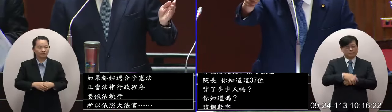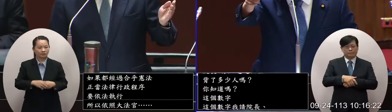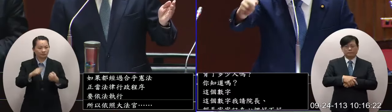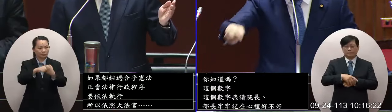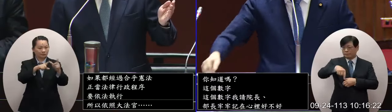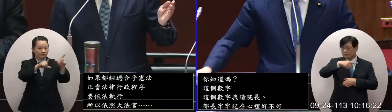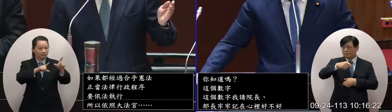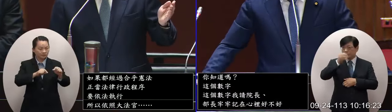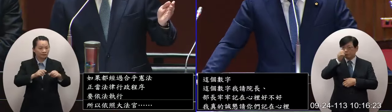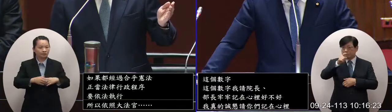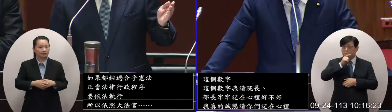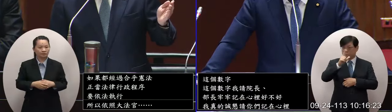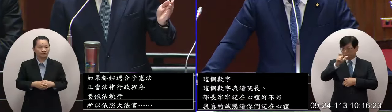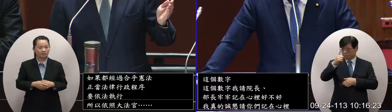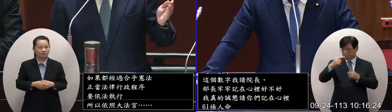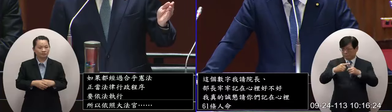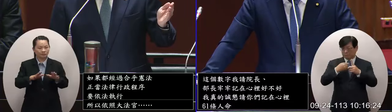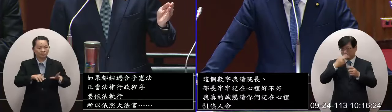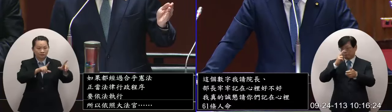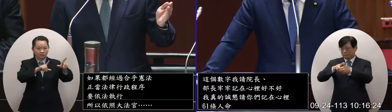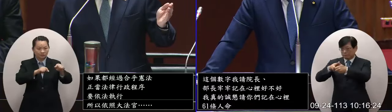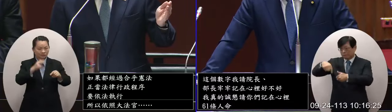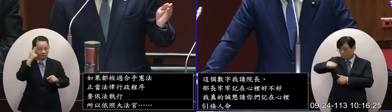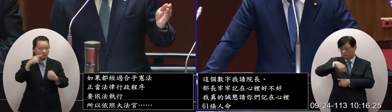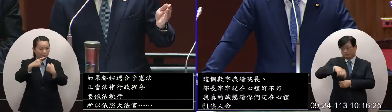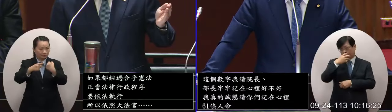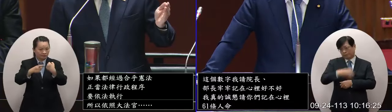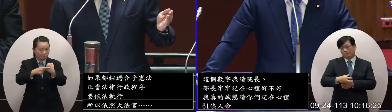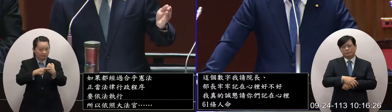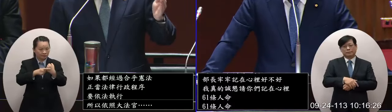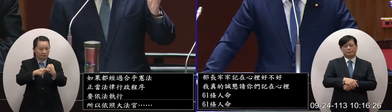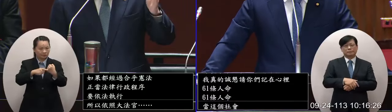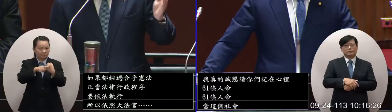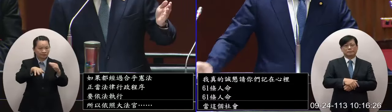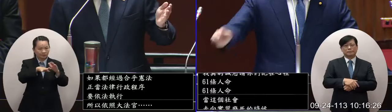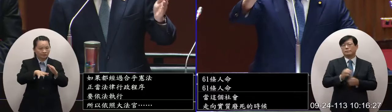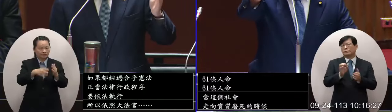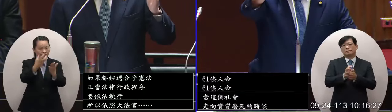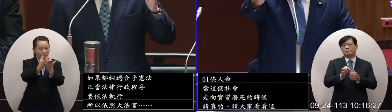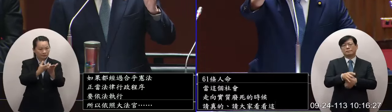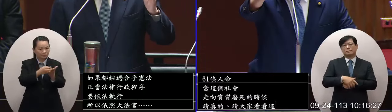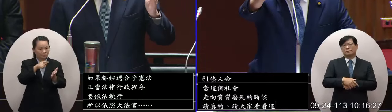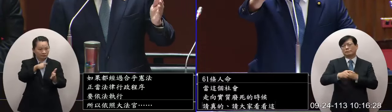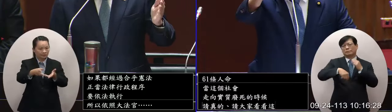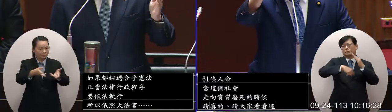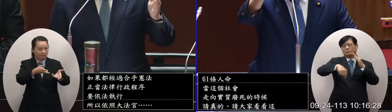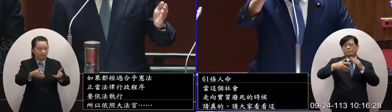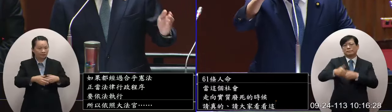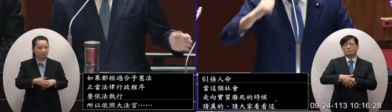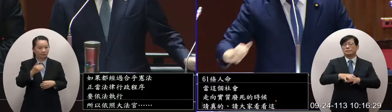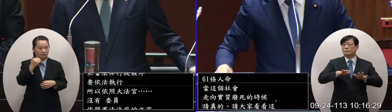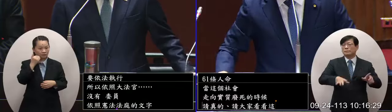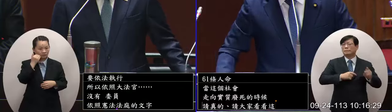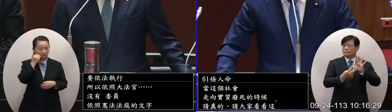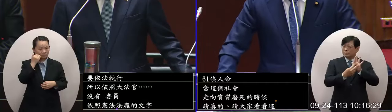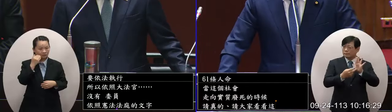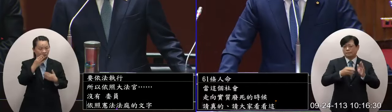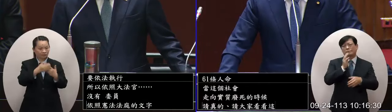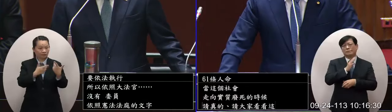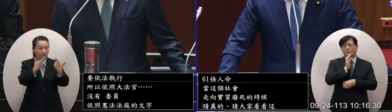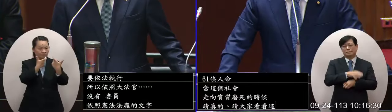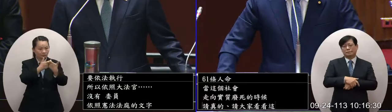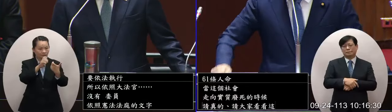请大家看看这61条， 依照宪法法庭的文字， 没有关系。我跟你讲，院长， 如果 今天你讲也没有